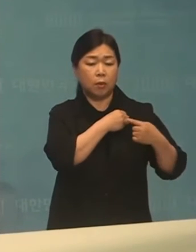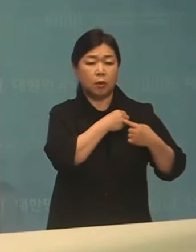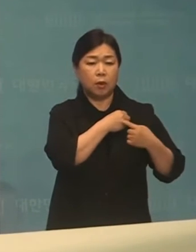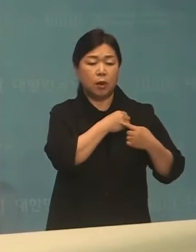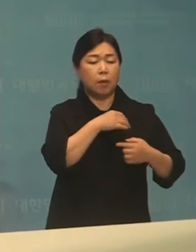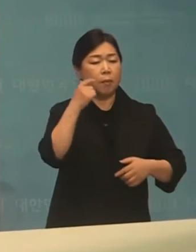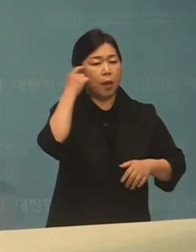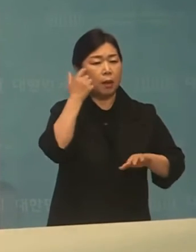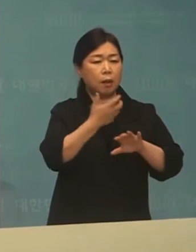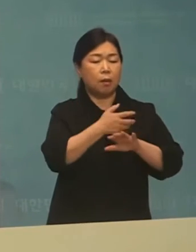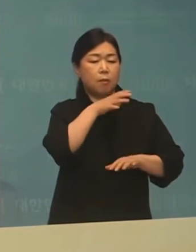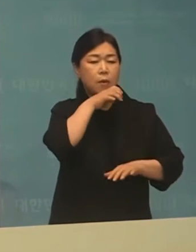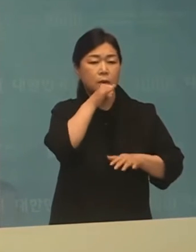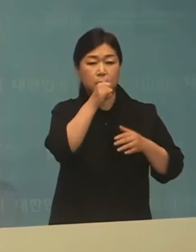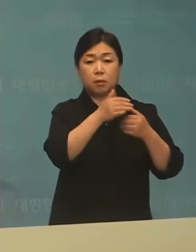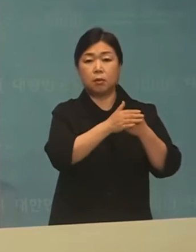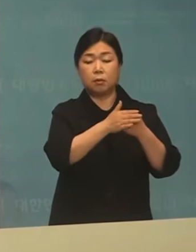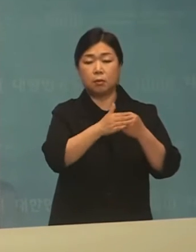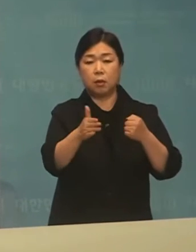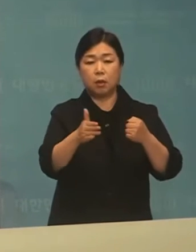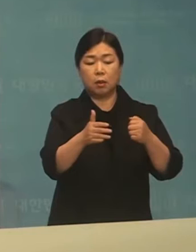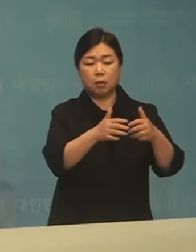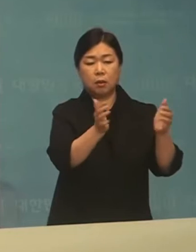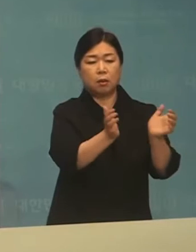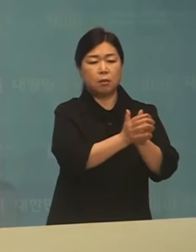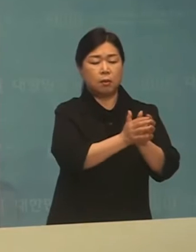반박하여 집단으로 나가